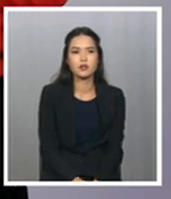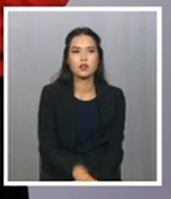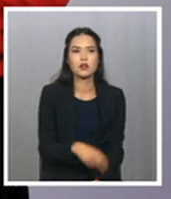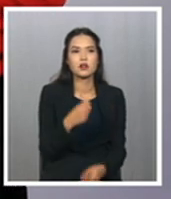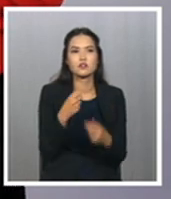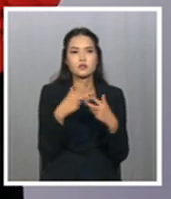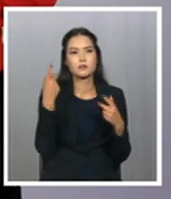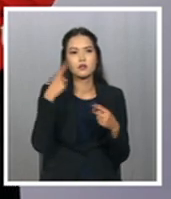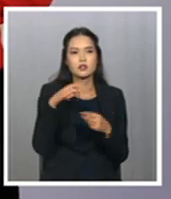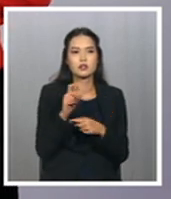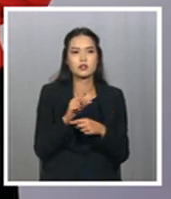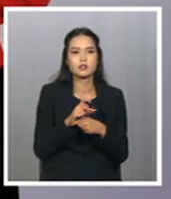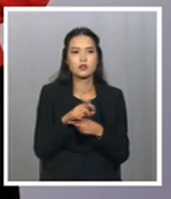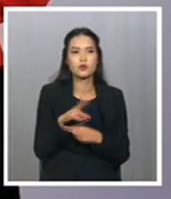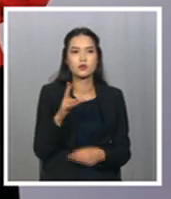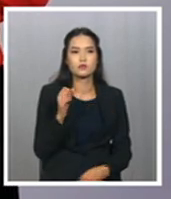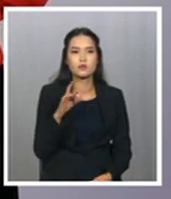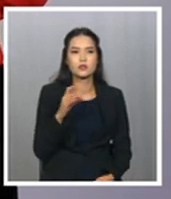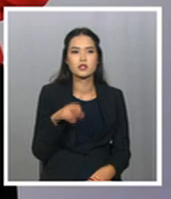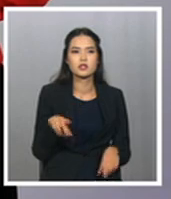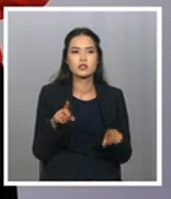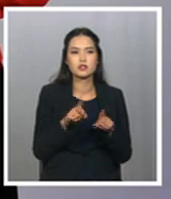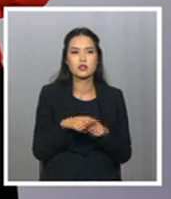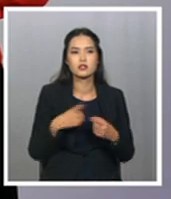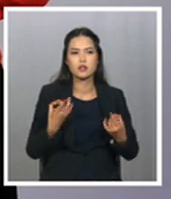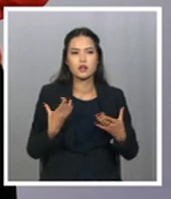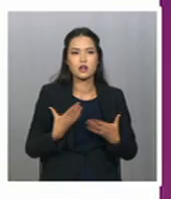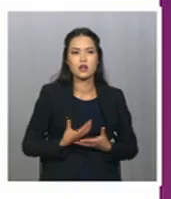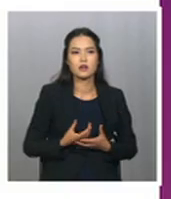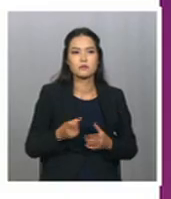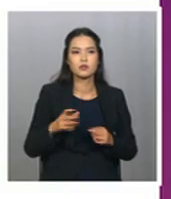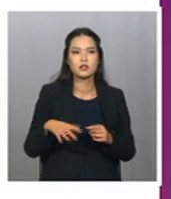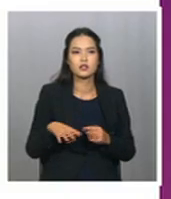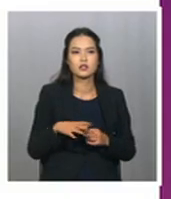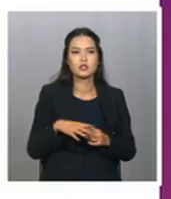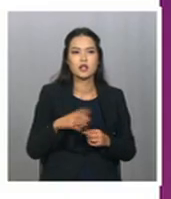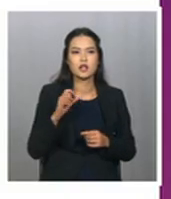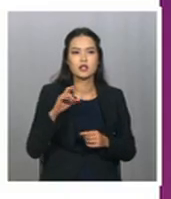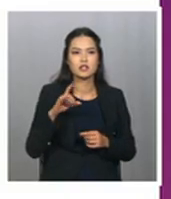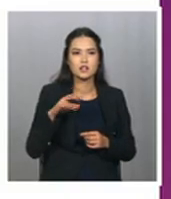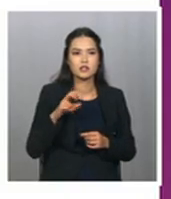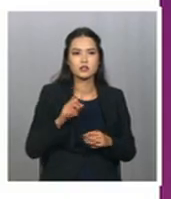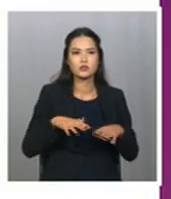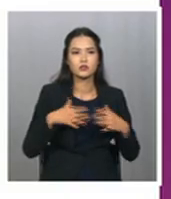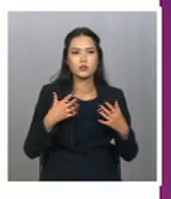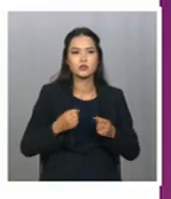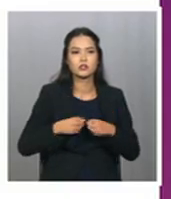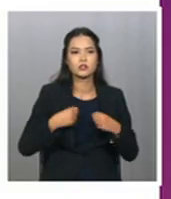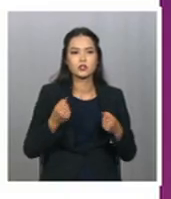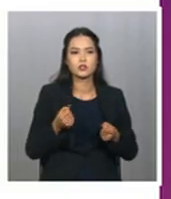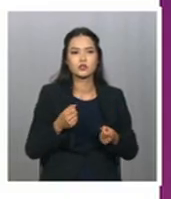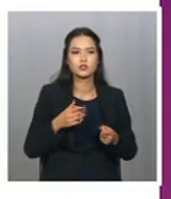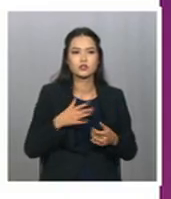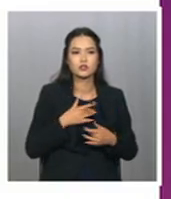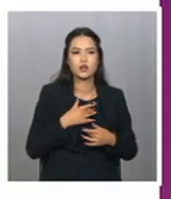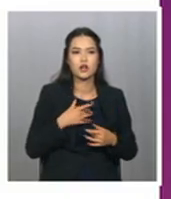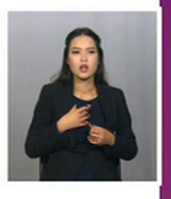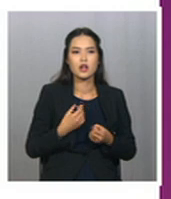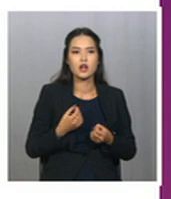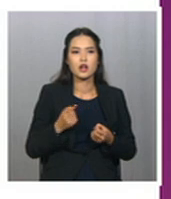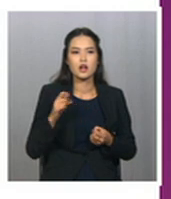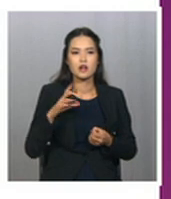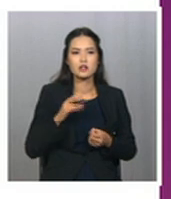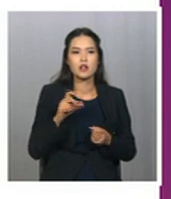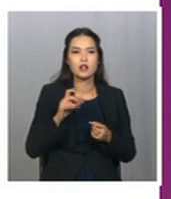Шығарманың идеясы. Дүйсен сияқты қарапайым жандардың ізгілікке толы кең жүрегі мен асыл